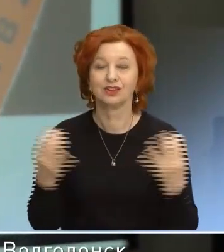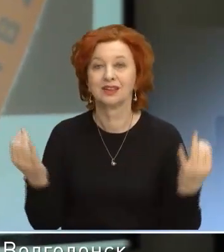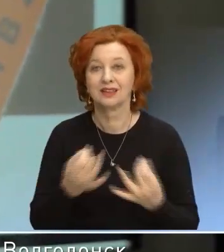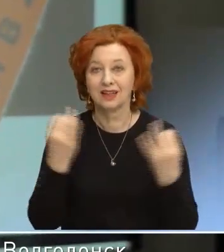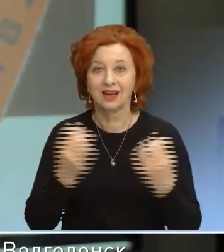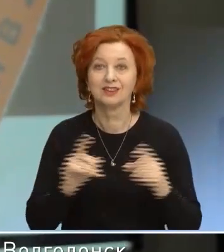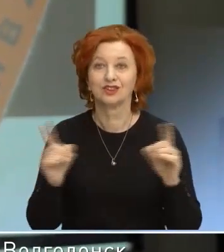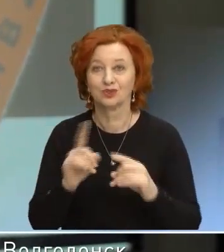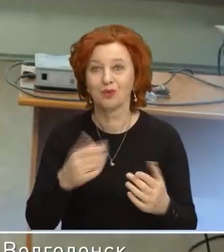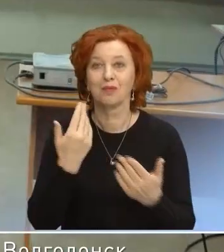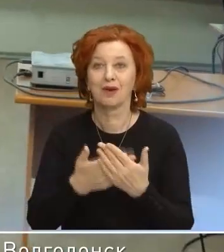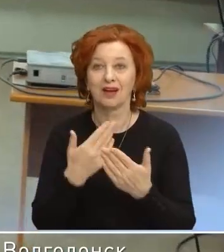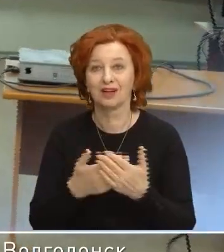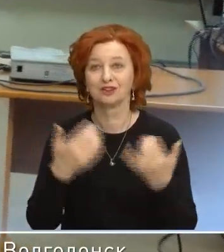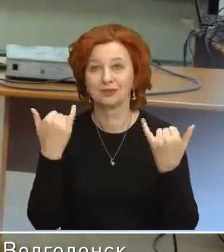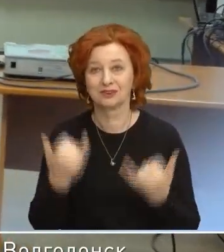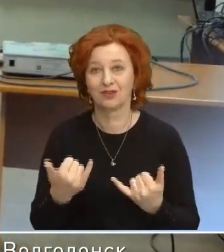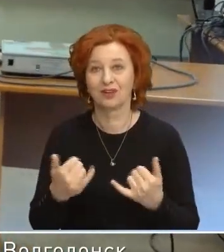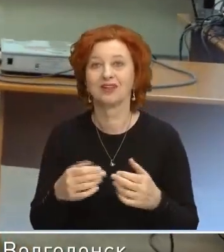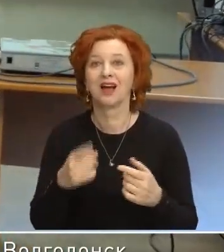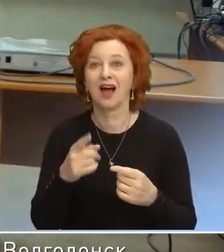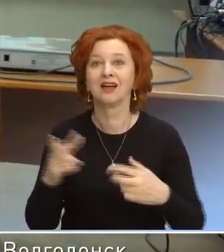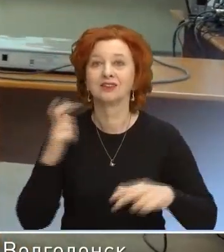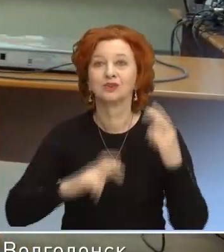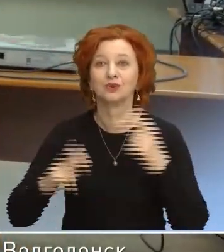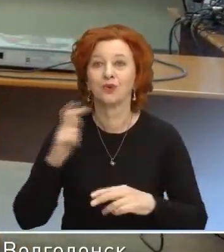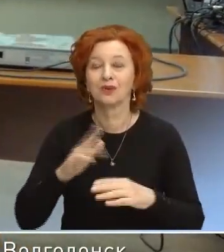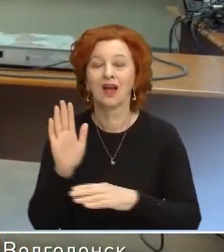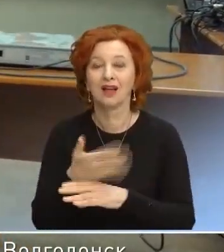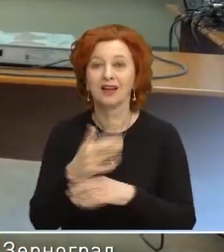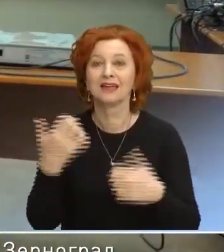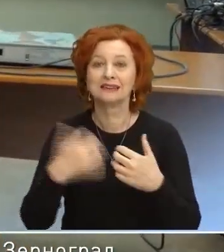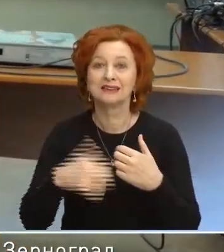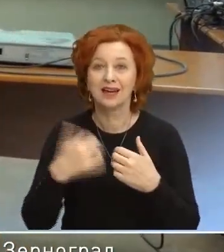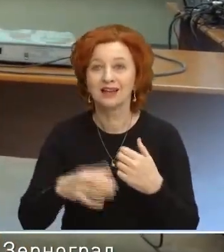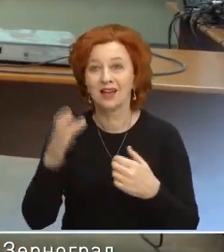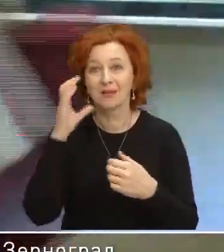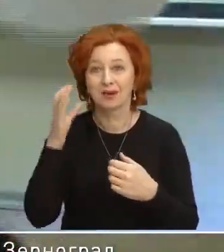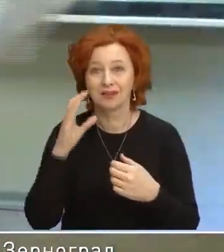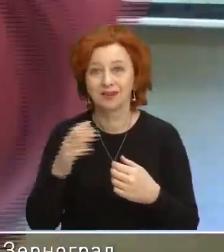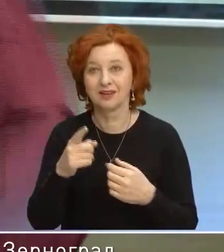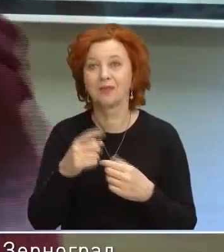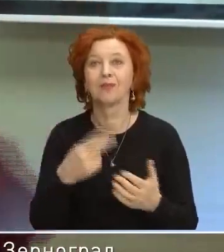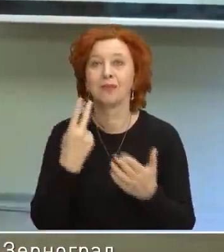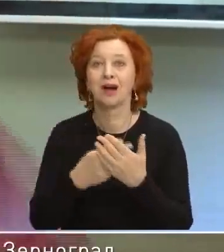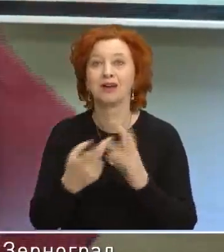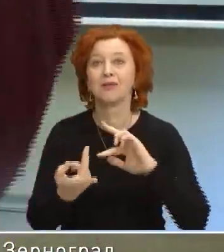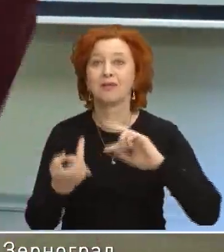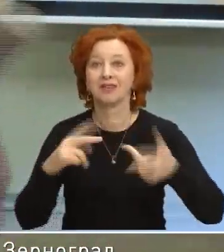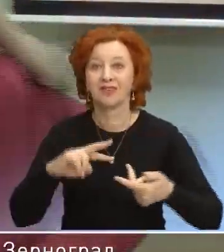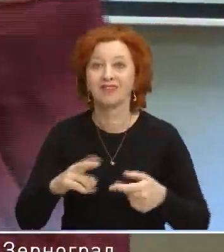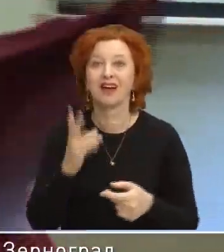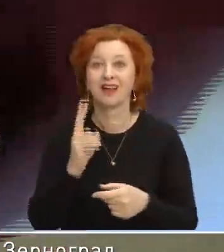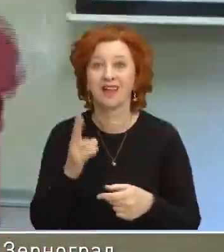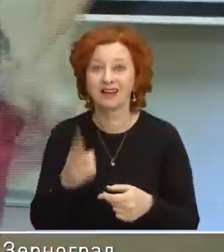и тоже это покажем сегодня. А студенты отделения среднего профессионального образования перевоплотились в персонажей